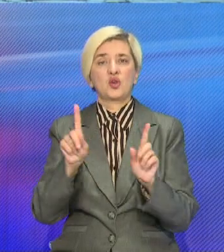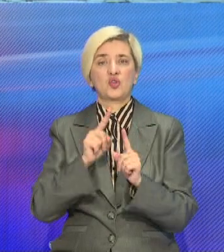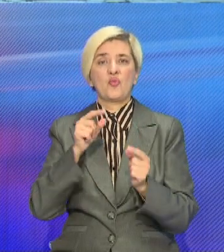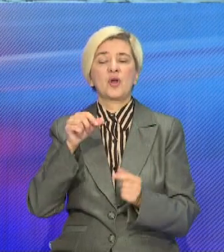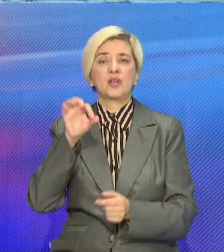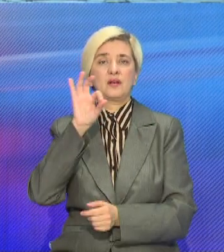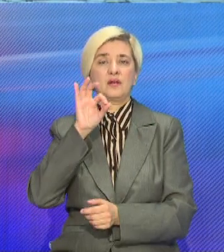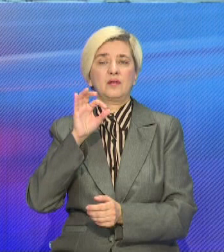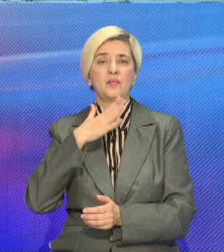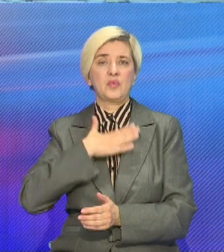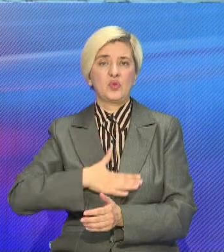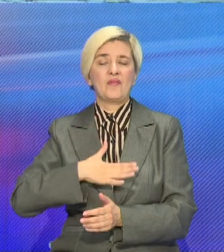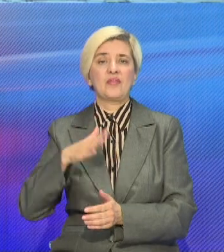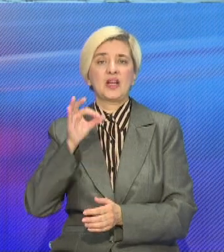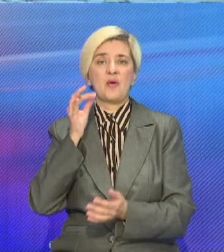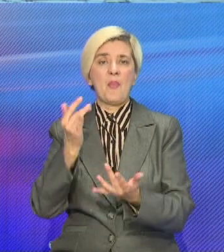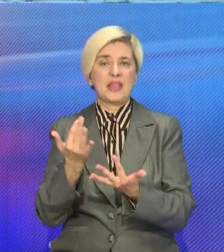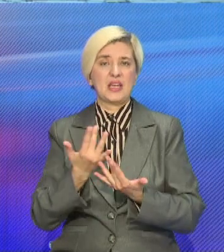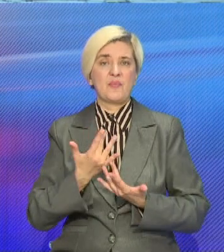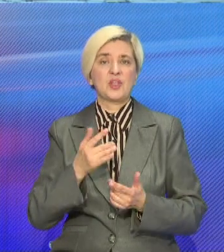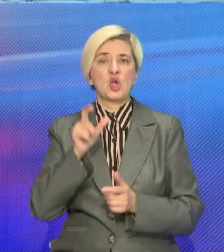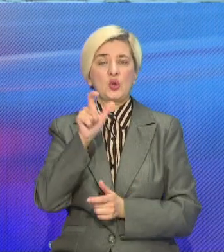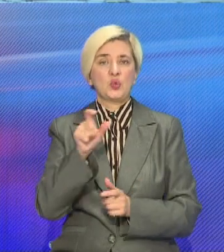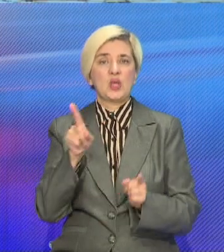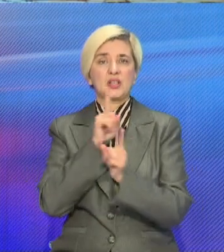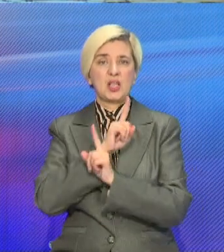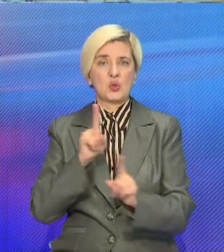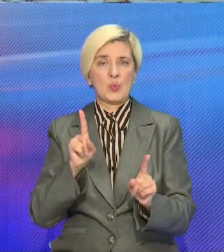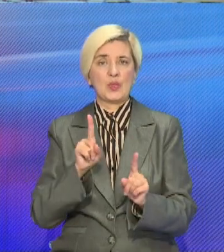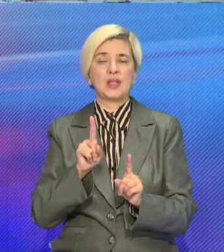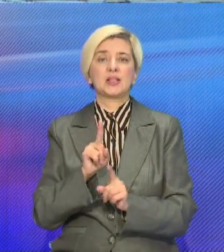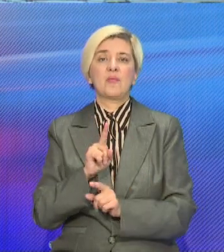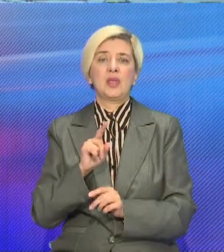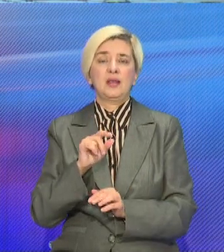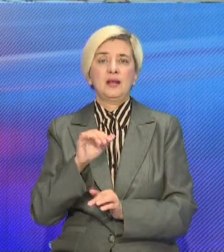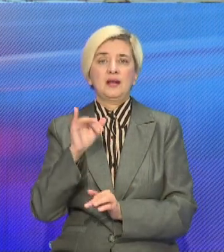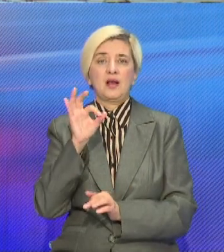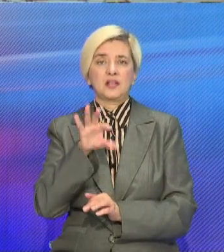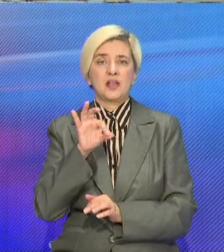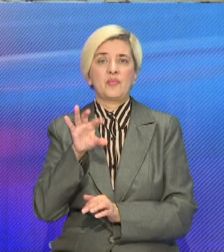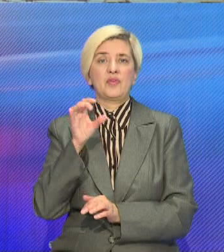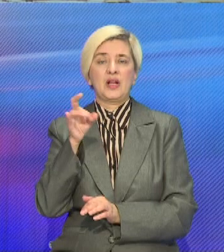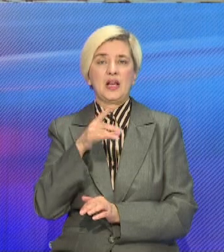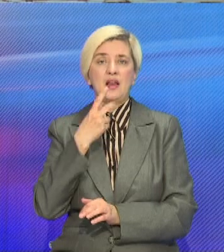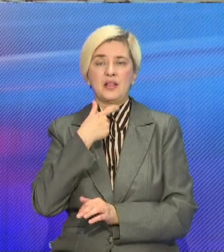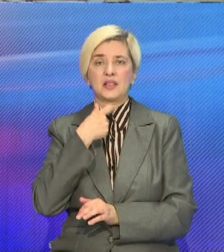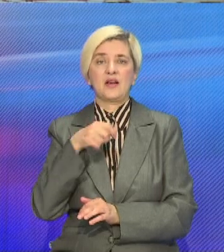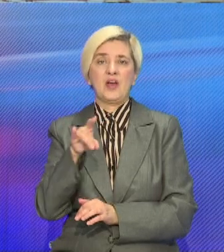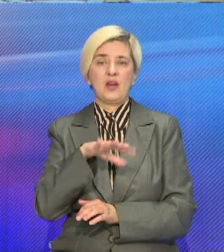60 представників центрів дзённага знаходження Кастрычніцкага, Ленінскага районів Гродна, а так само з Кіделя, оценили